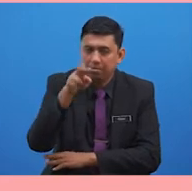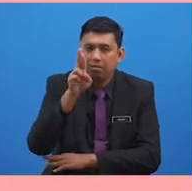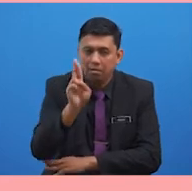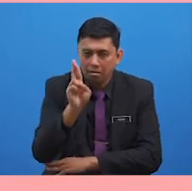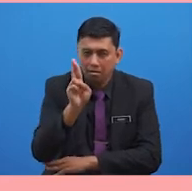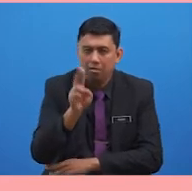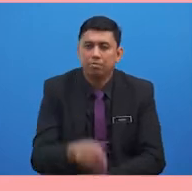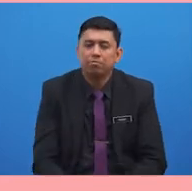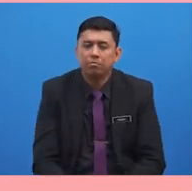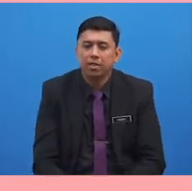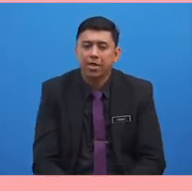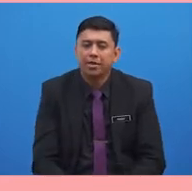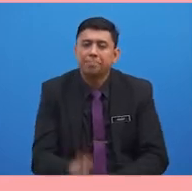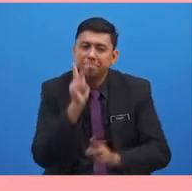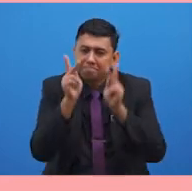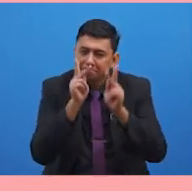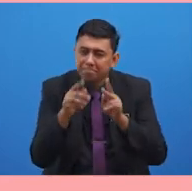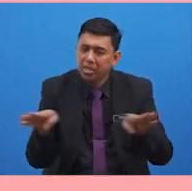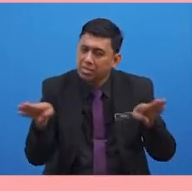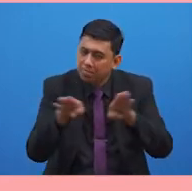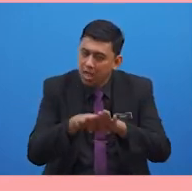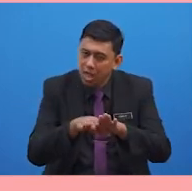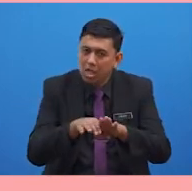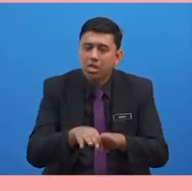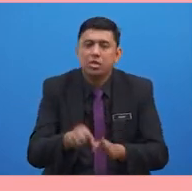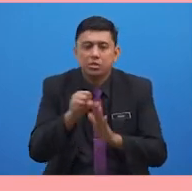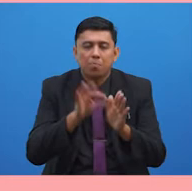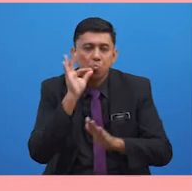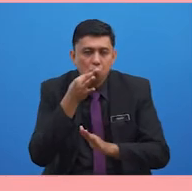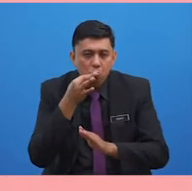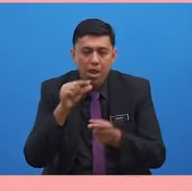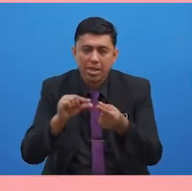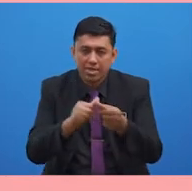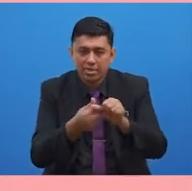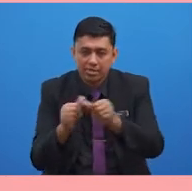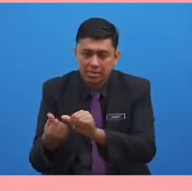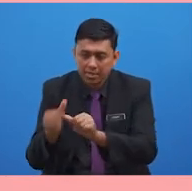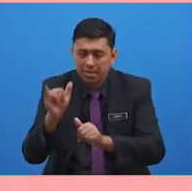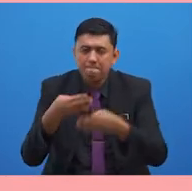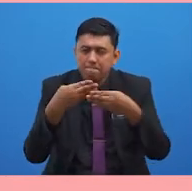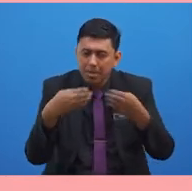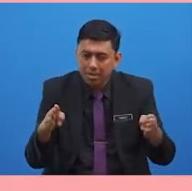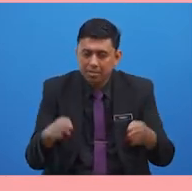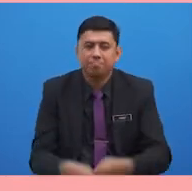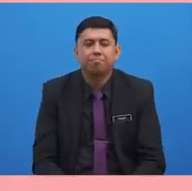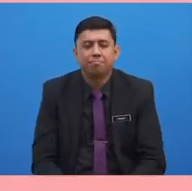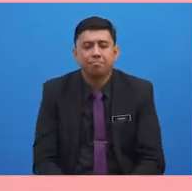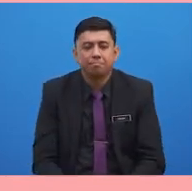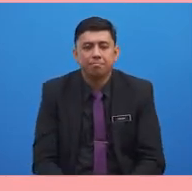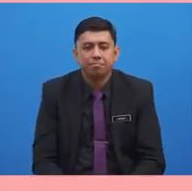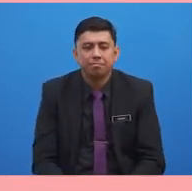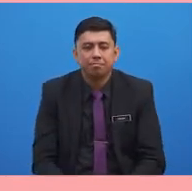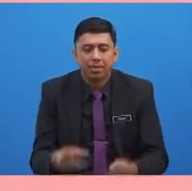Suruhanjaya Pilihan Raya dikatakan sebagai sebuah agensi yang bebas. Soalan